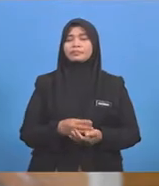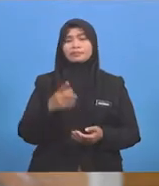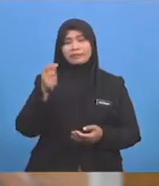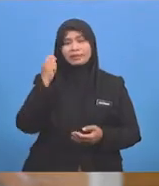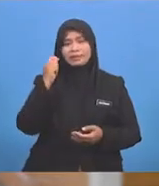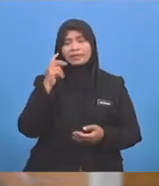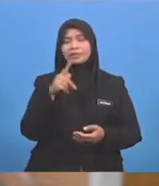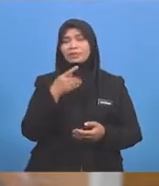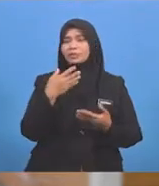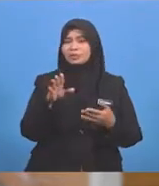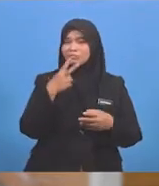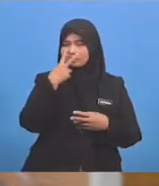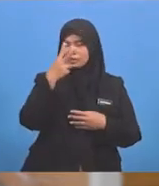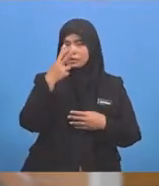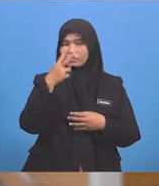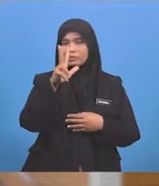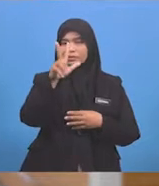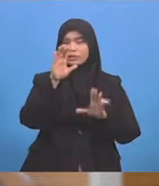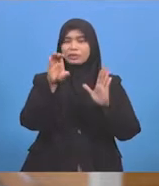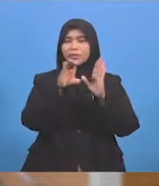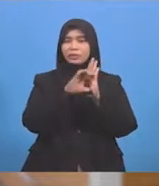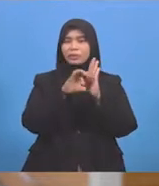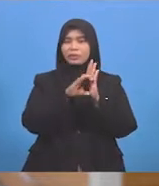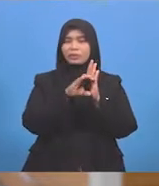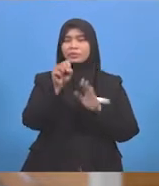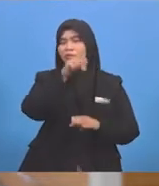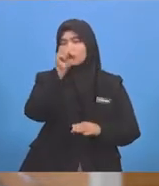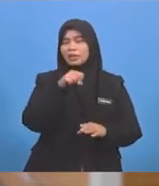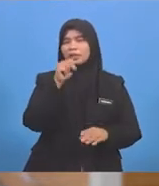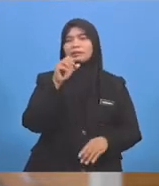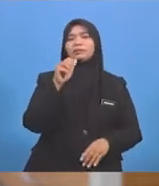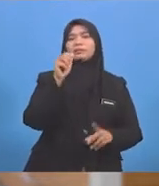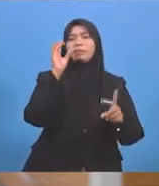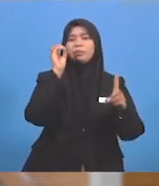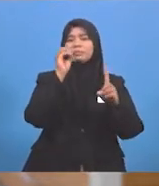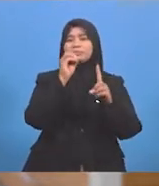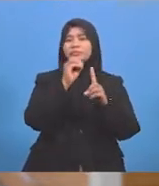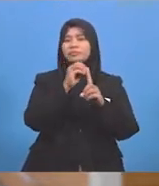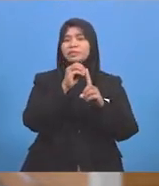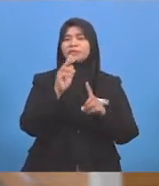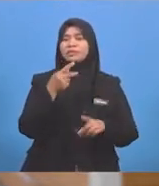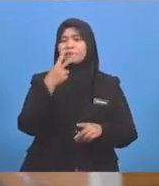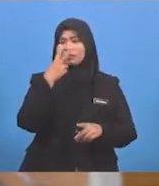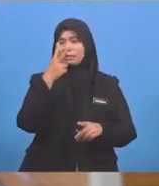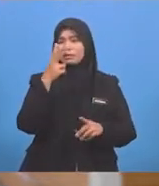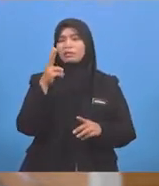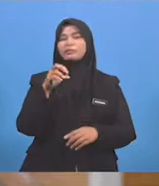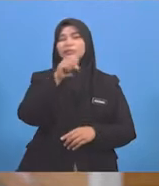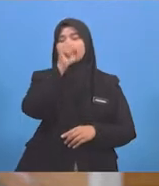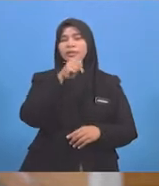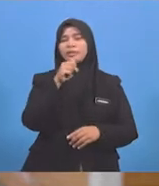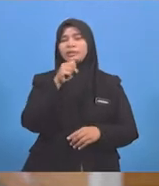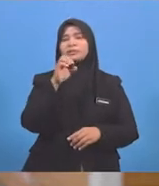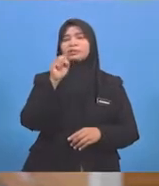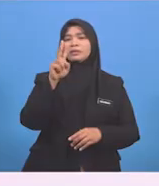Sebentar tadi, kita telah lihat tiga contoh soalan objektif. Sekarang, kita lihat pula soalan